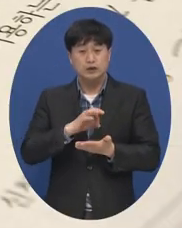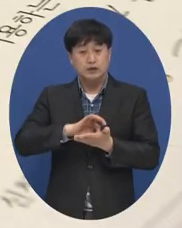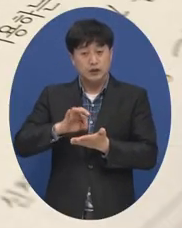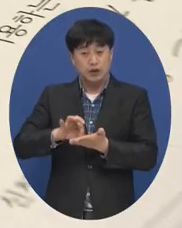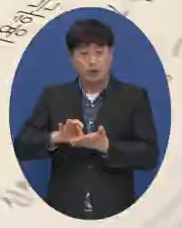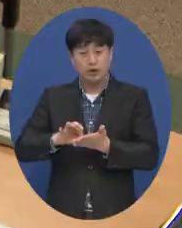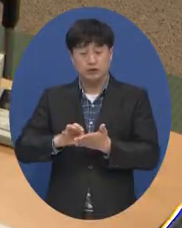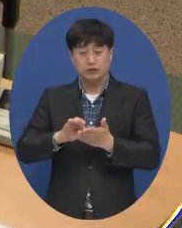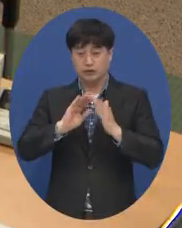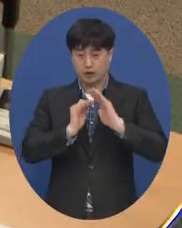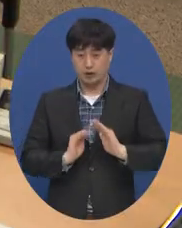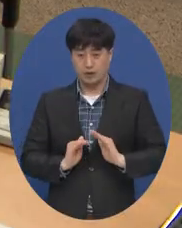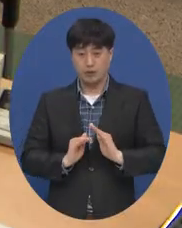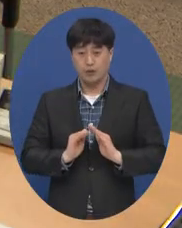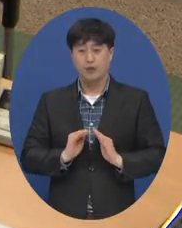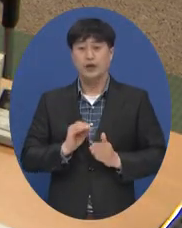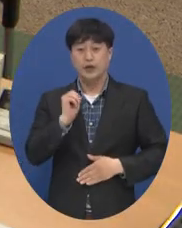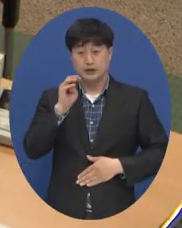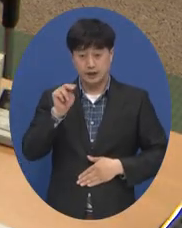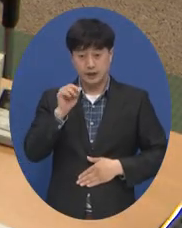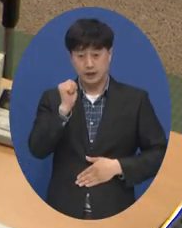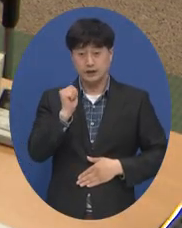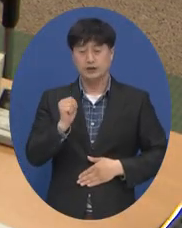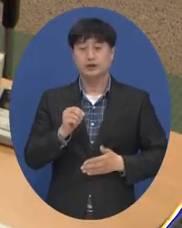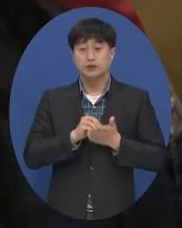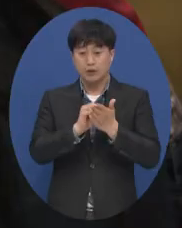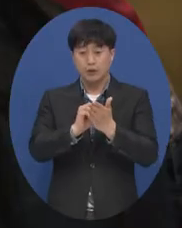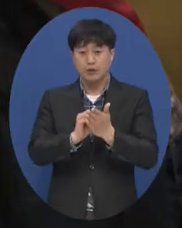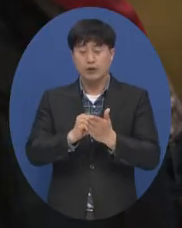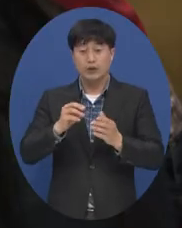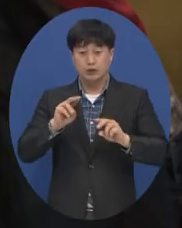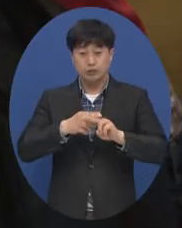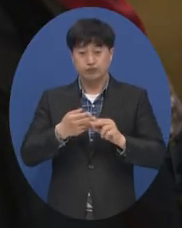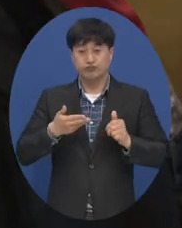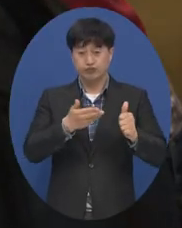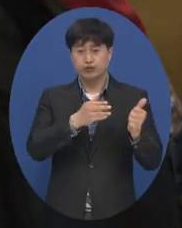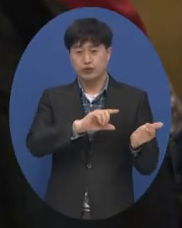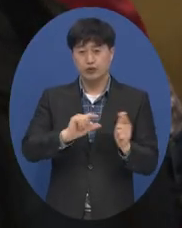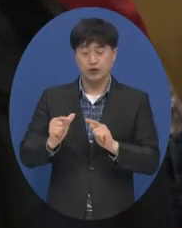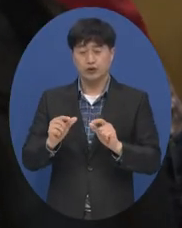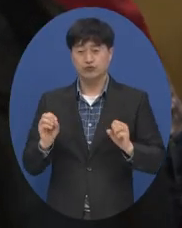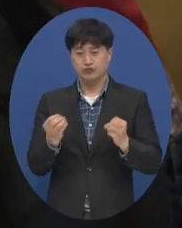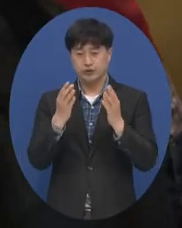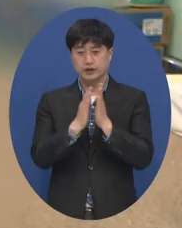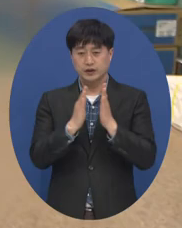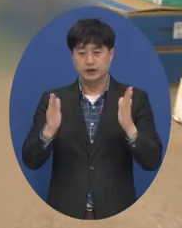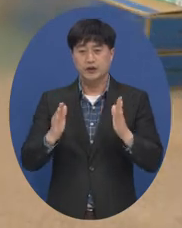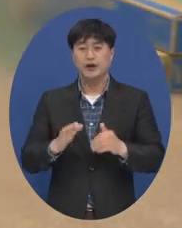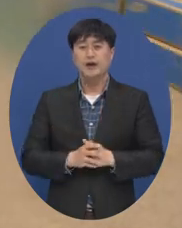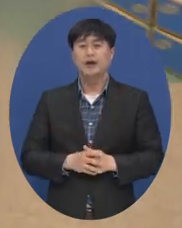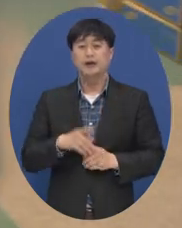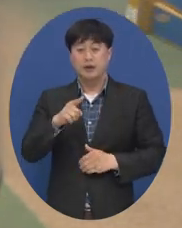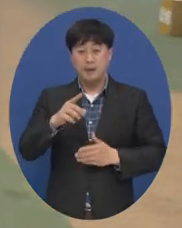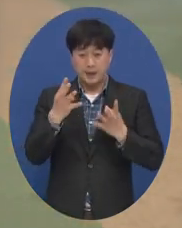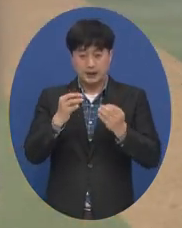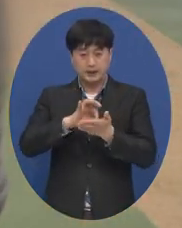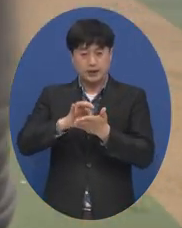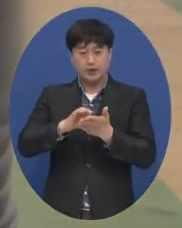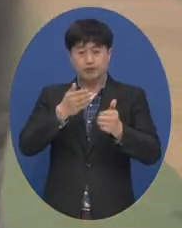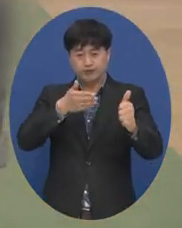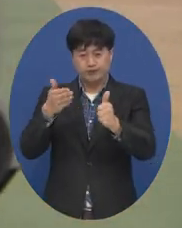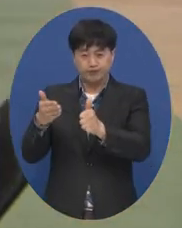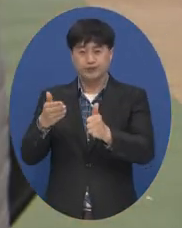경기도 SNS에 올릴 경우 경품을 주는 등 다양한 소비 촉진 캠페인도 실시하니 역시 많이